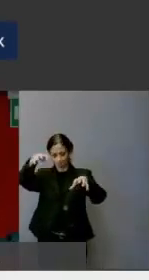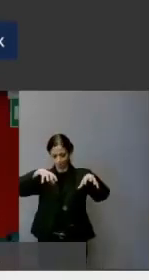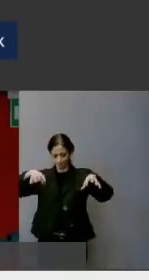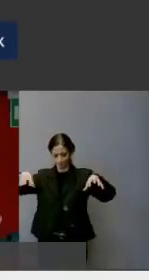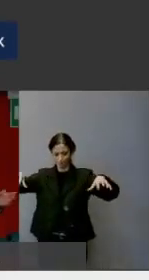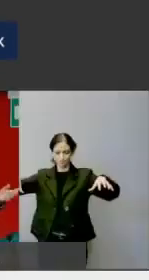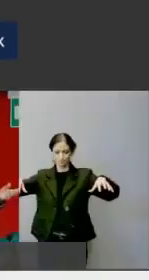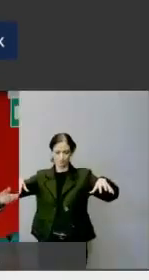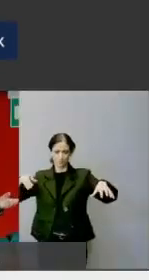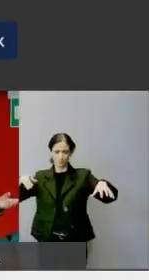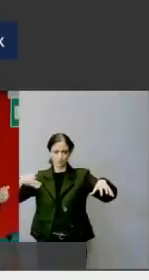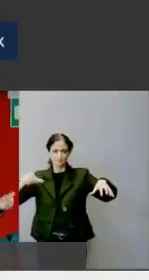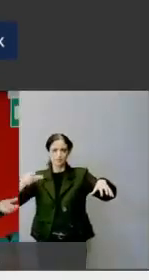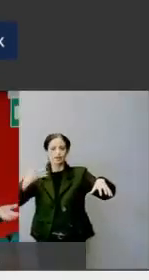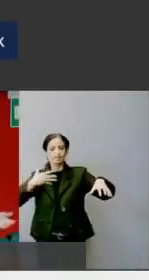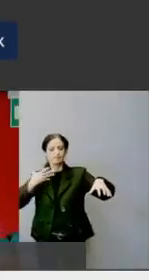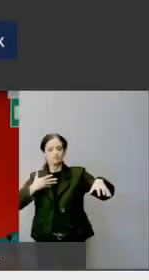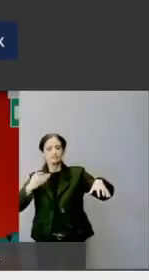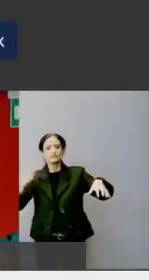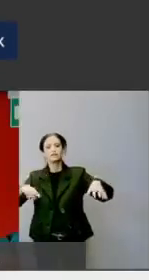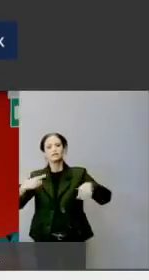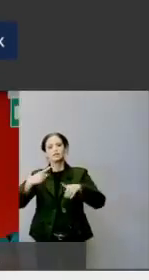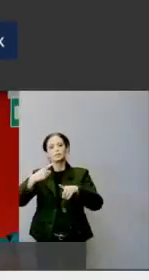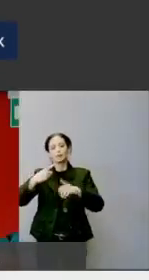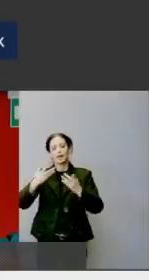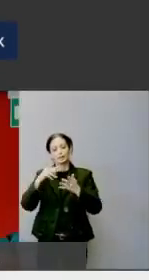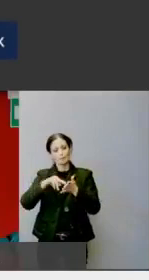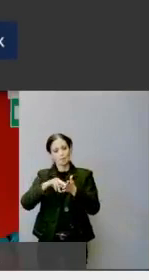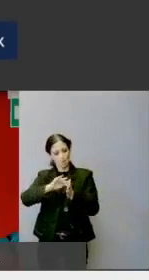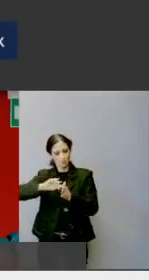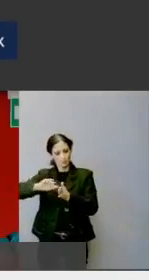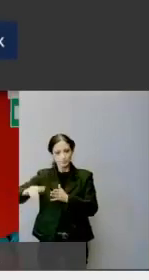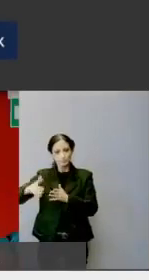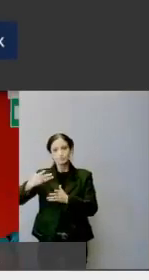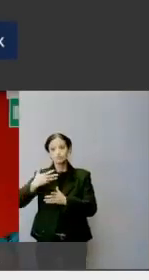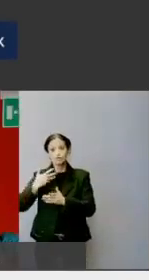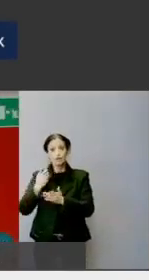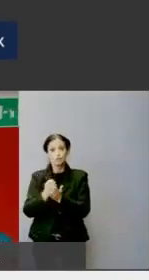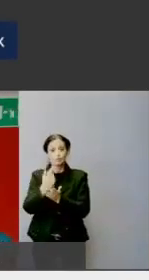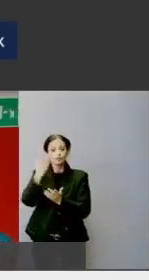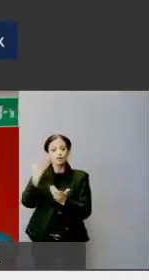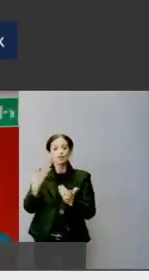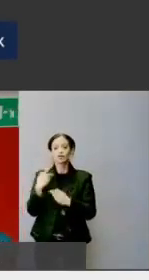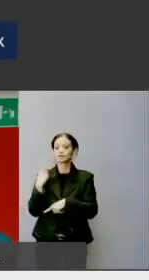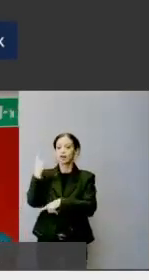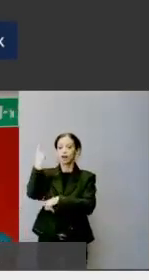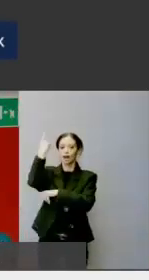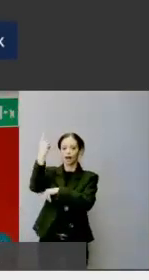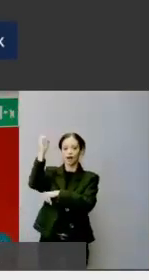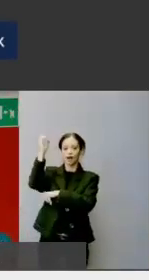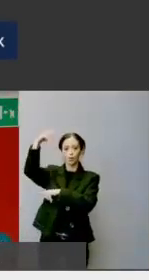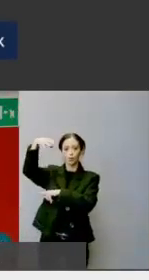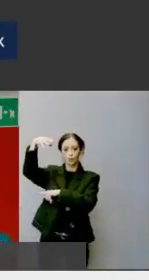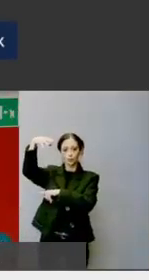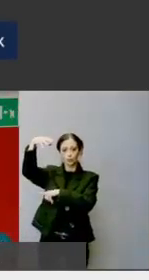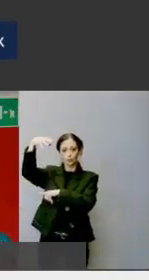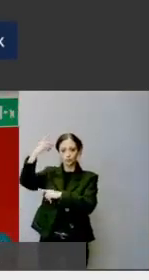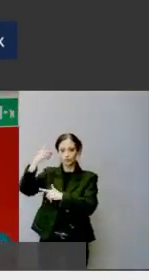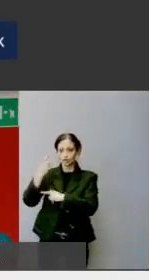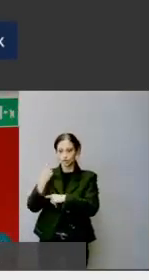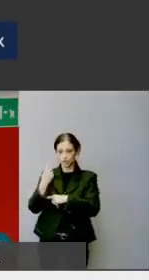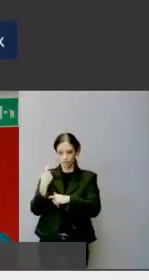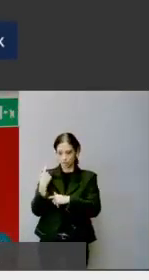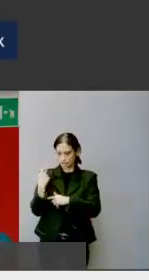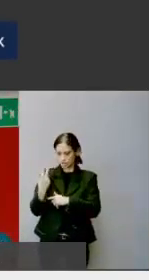problema fondamentale può sembrare ridicolo ma è fondamentale è un lampione un palo della luce che da tre anni è stato rimosso